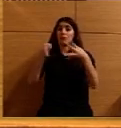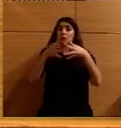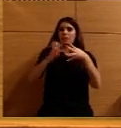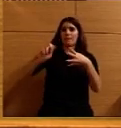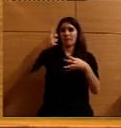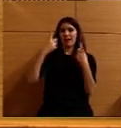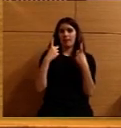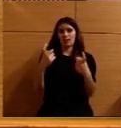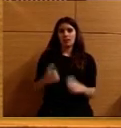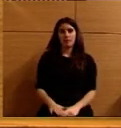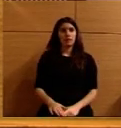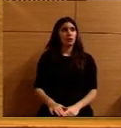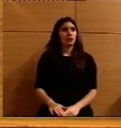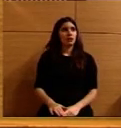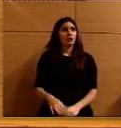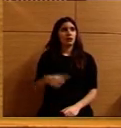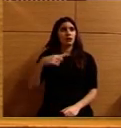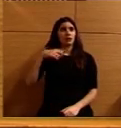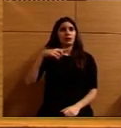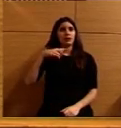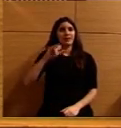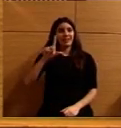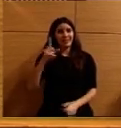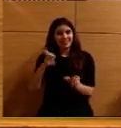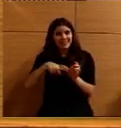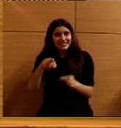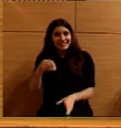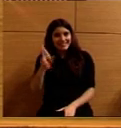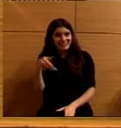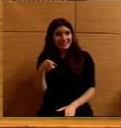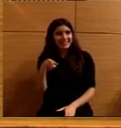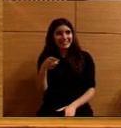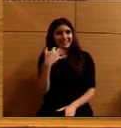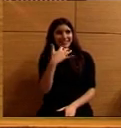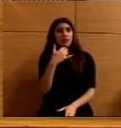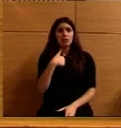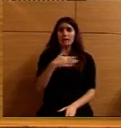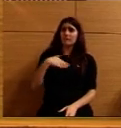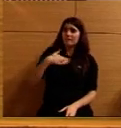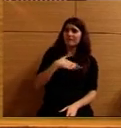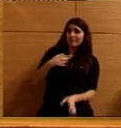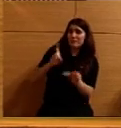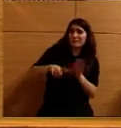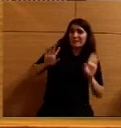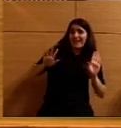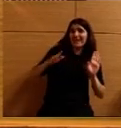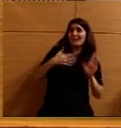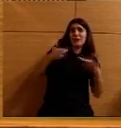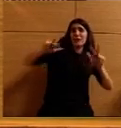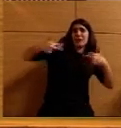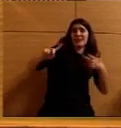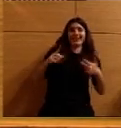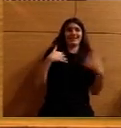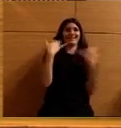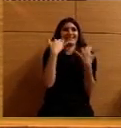primera necessitat. El senyor Gil igual s'apunta, no? Exactament, president, i serà la meva intenció començar la intervenció. Ja sabia